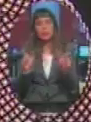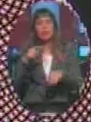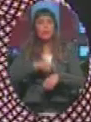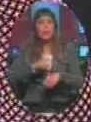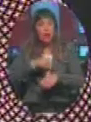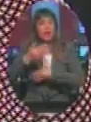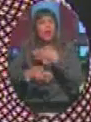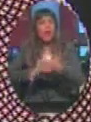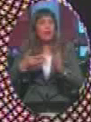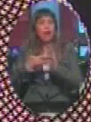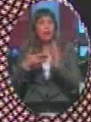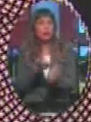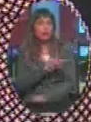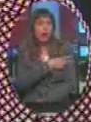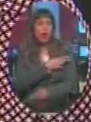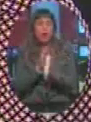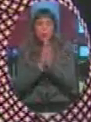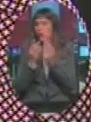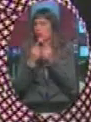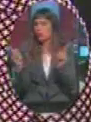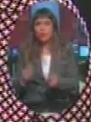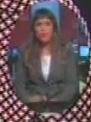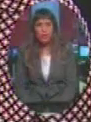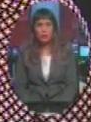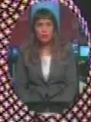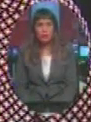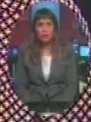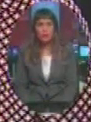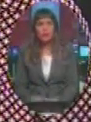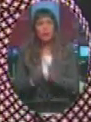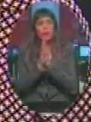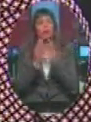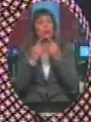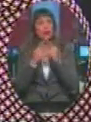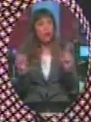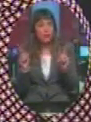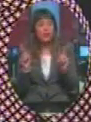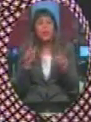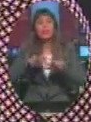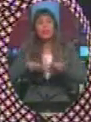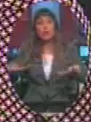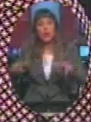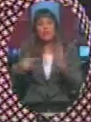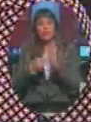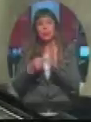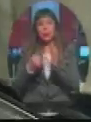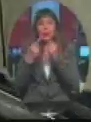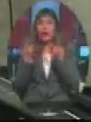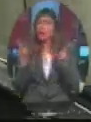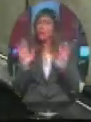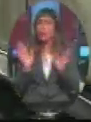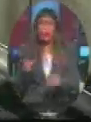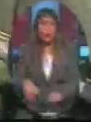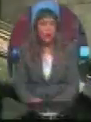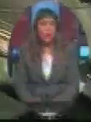חקירה. הבקשה החריגה ביותר, אבל צריך לומר, הבקשה החריגה ביותר, הסיטואציה והנסיבות הן חריגות לא פחות.